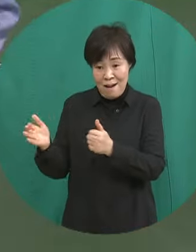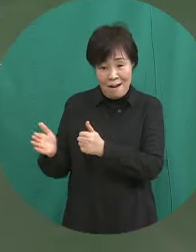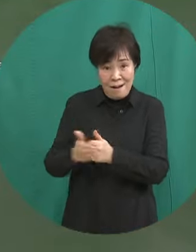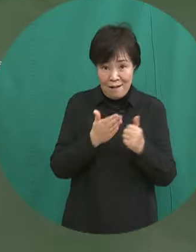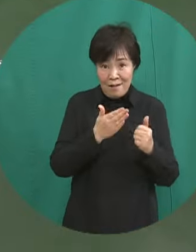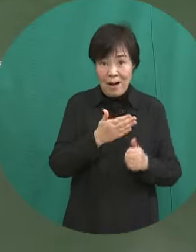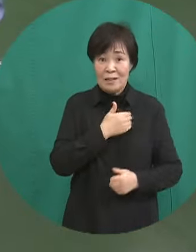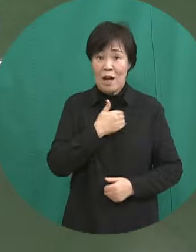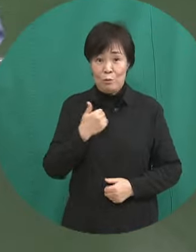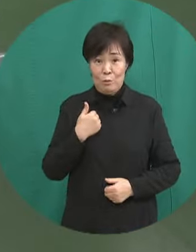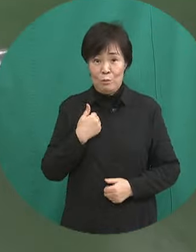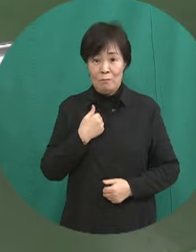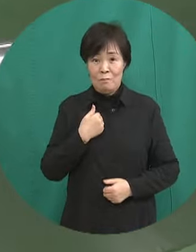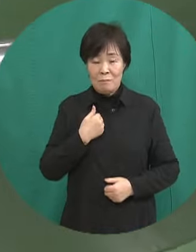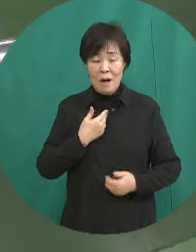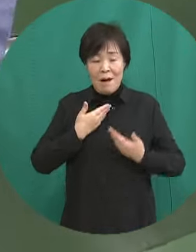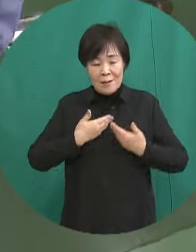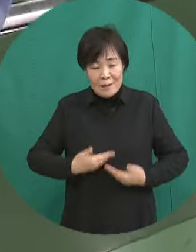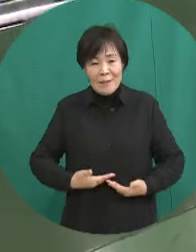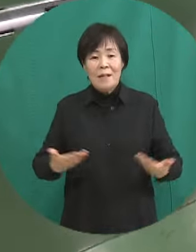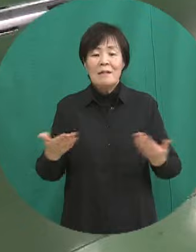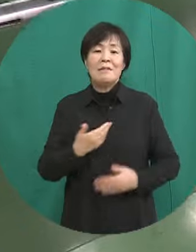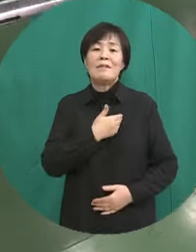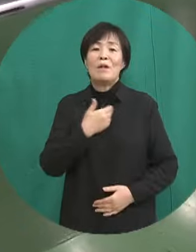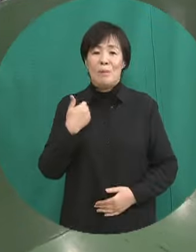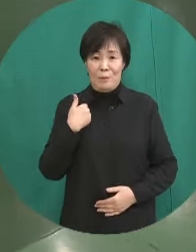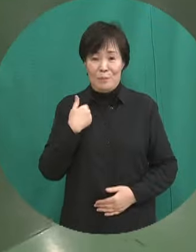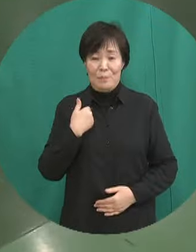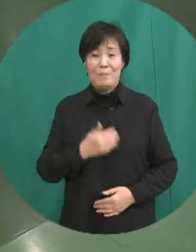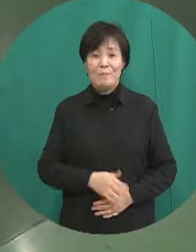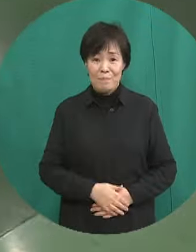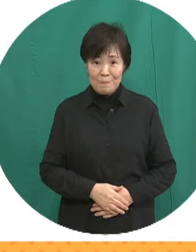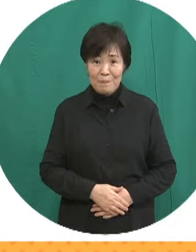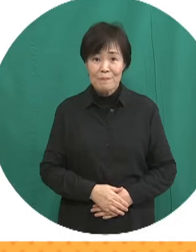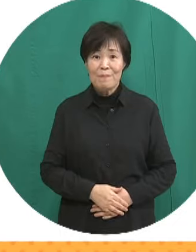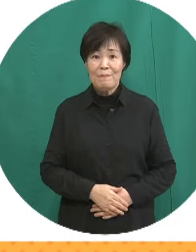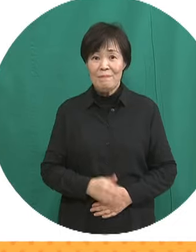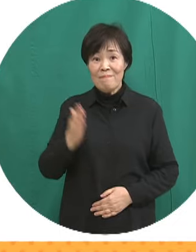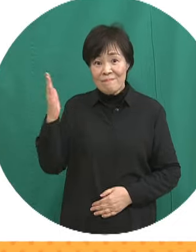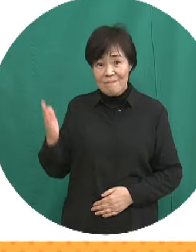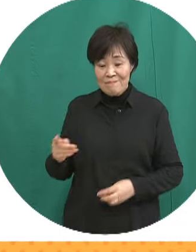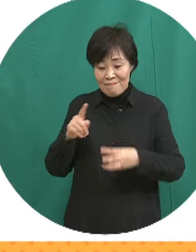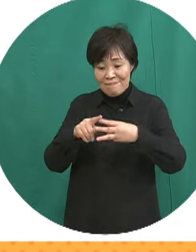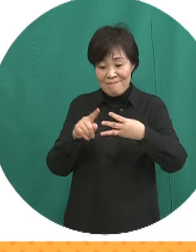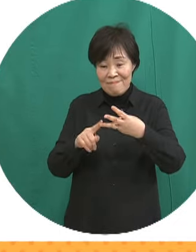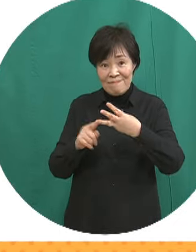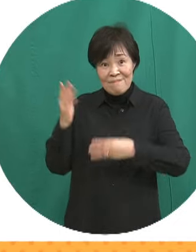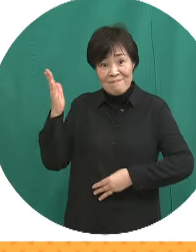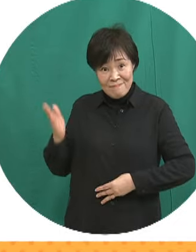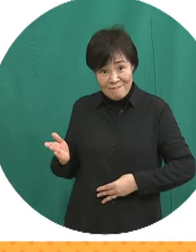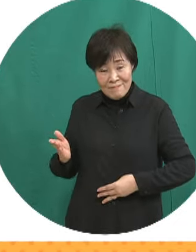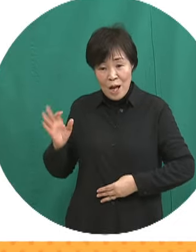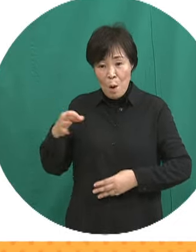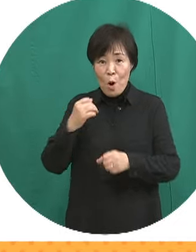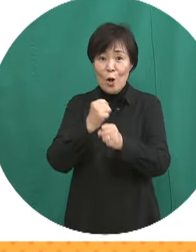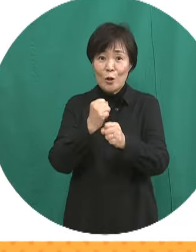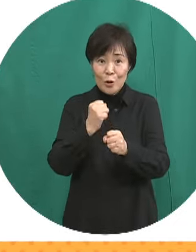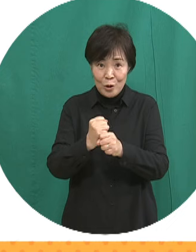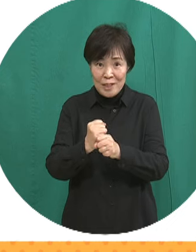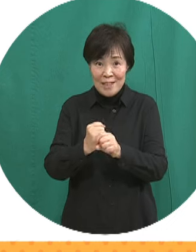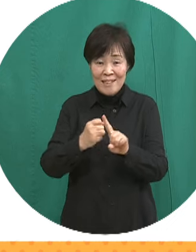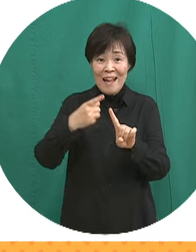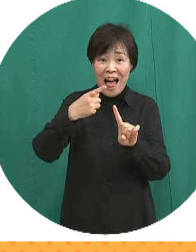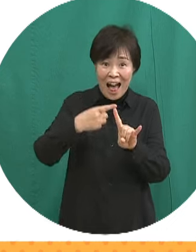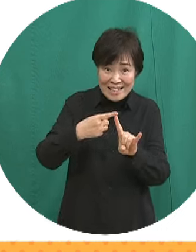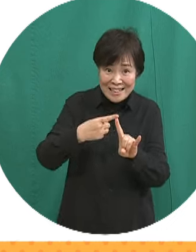還の支援をしていただけるということで、安心して働けるかなと思ったので。 この制度は県内のものづくり産業分